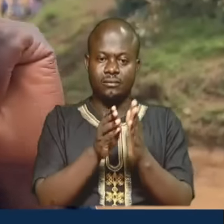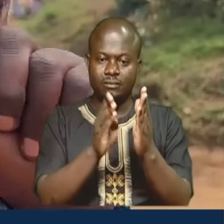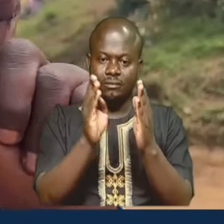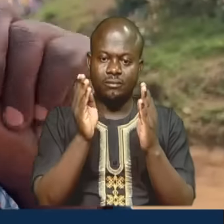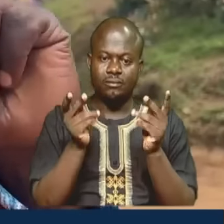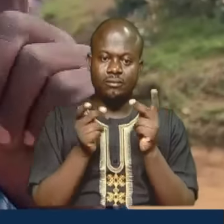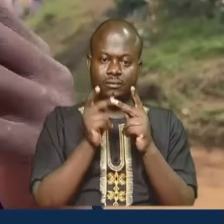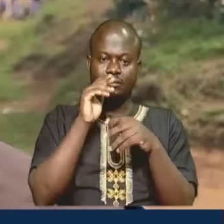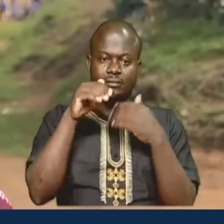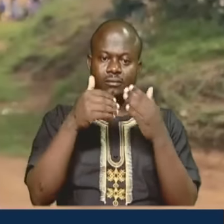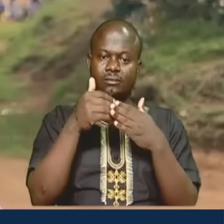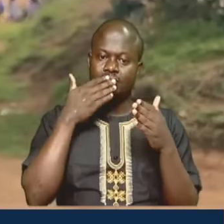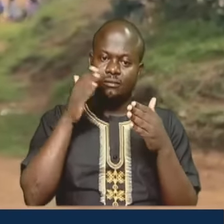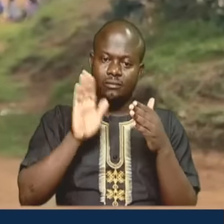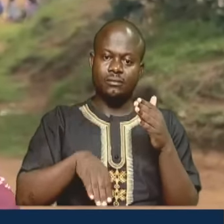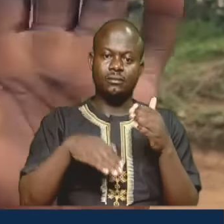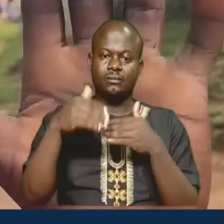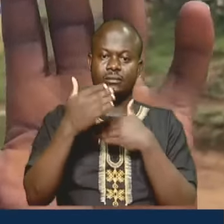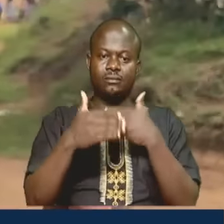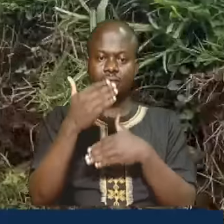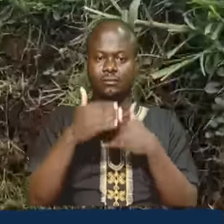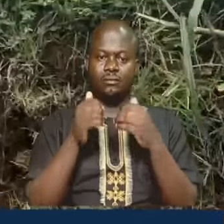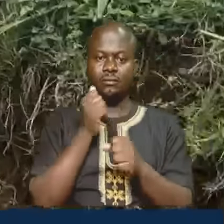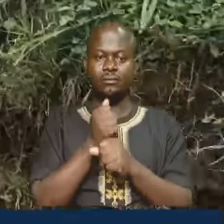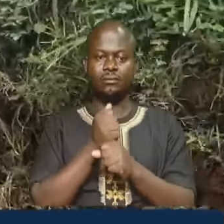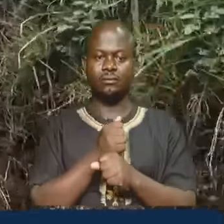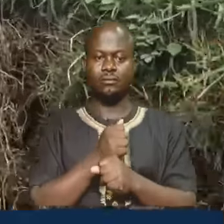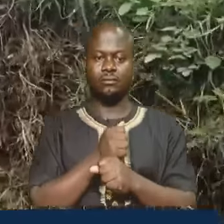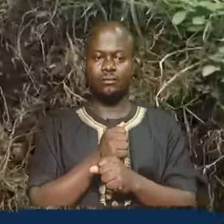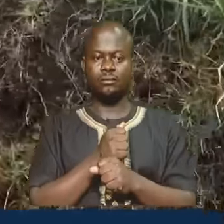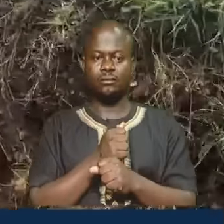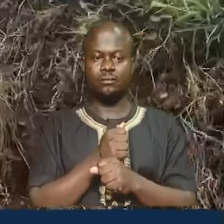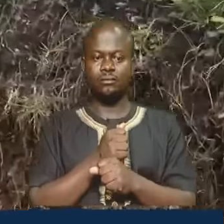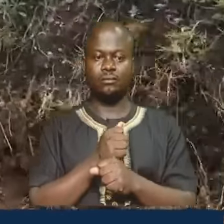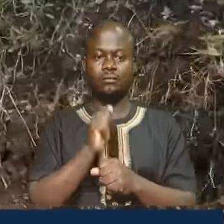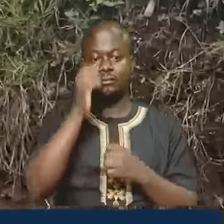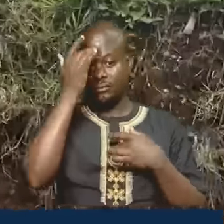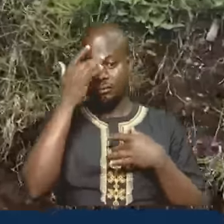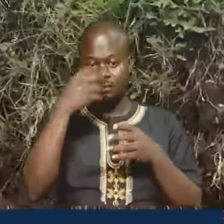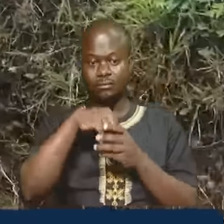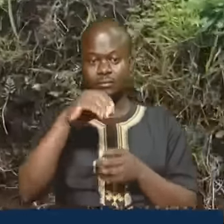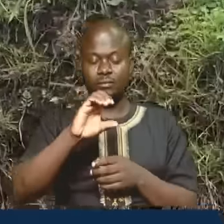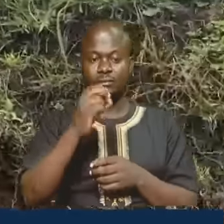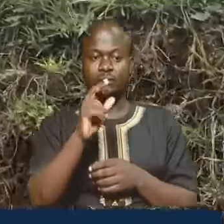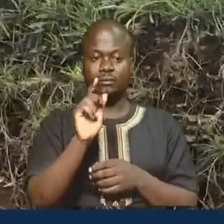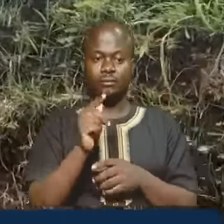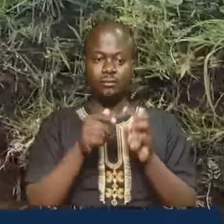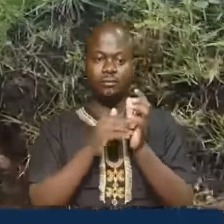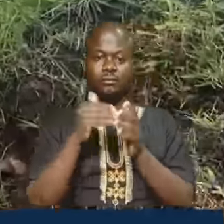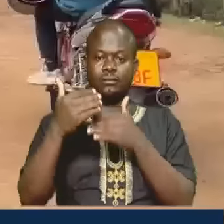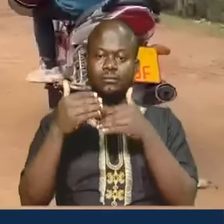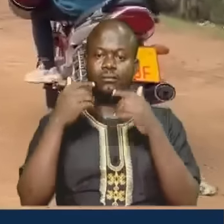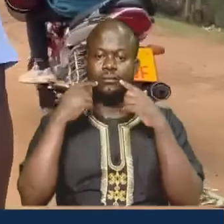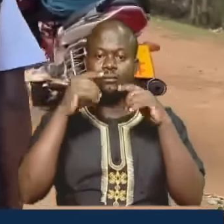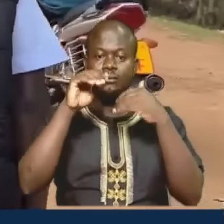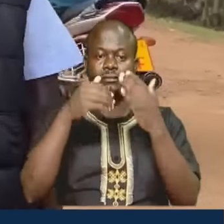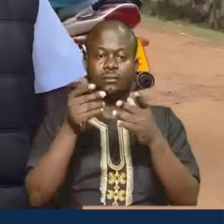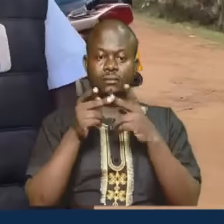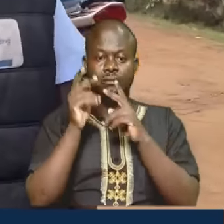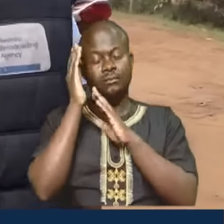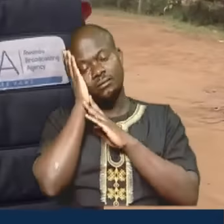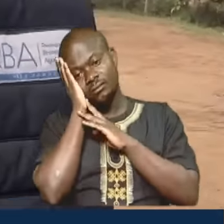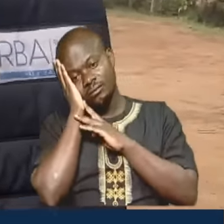ahuri hose habi hanturi nzajya nkukora yararwagira no muri CHVika ariko abari bamuri hafi bavuga ko aho